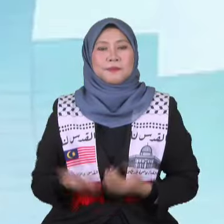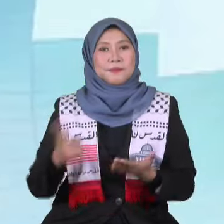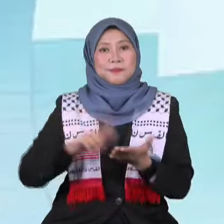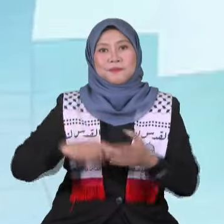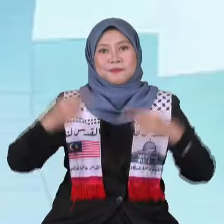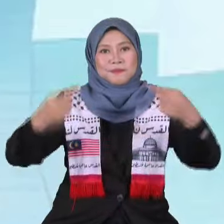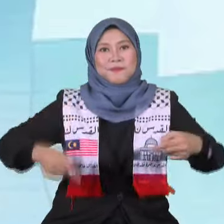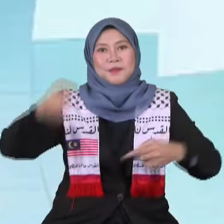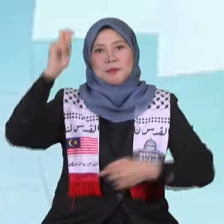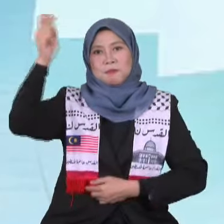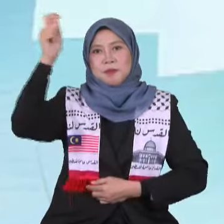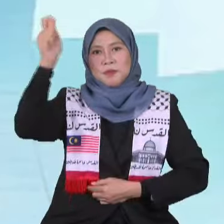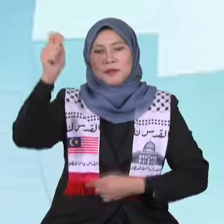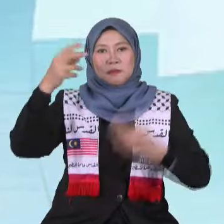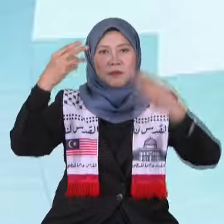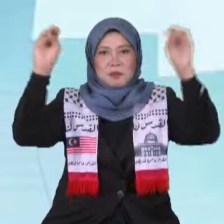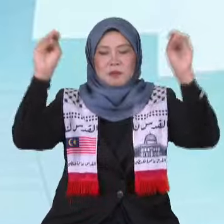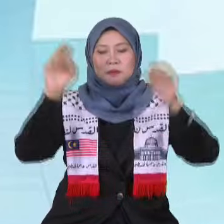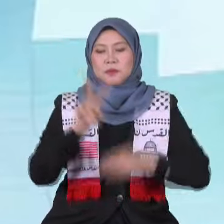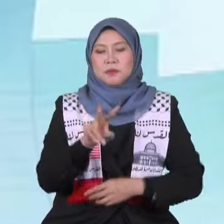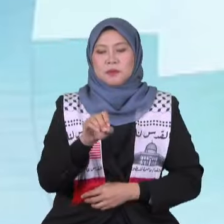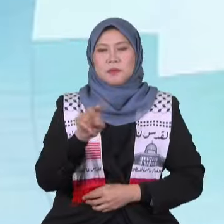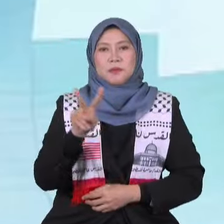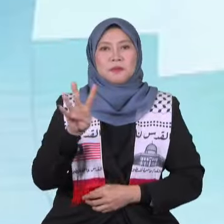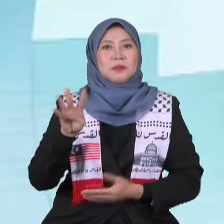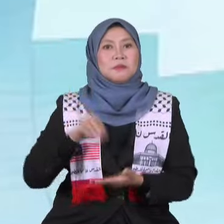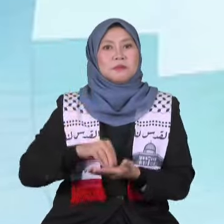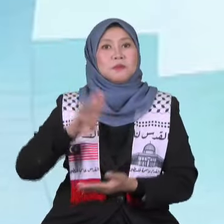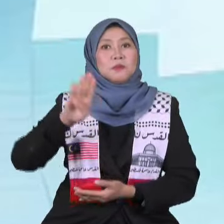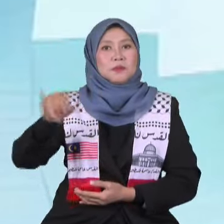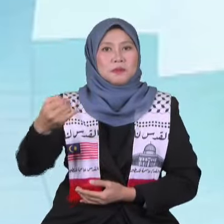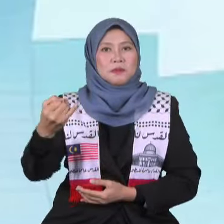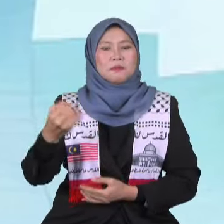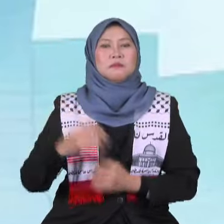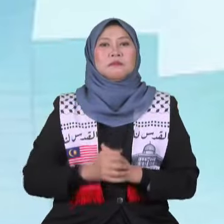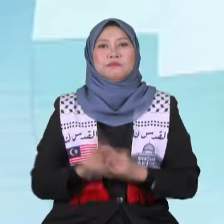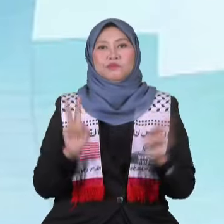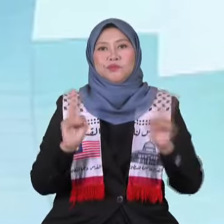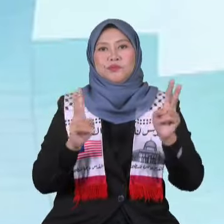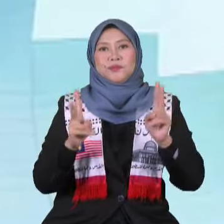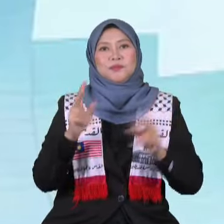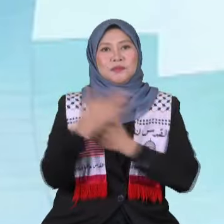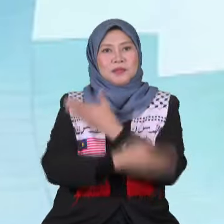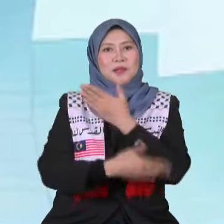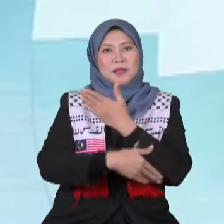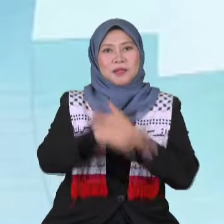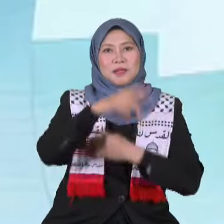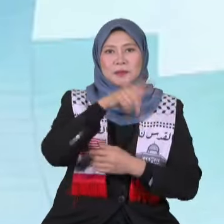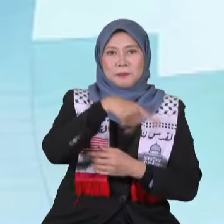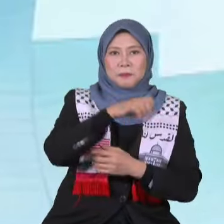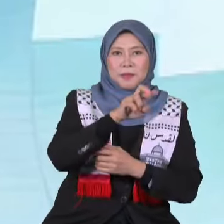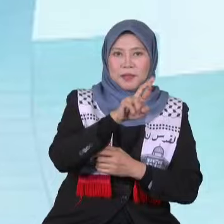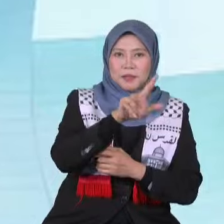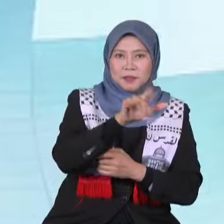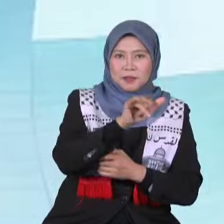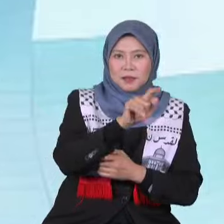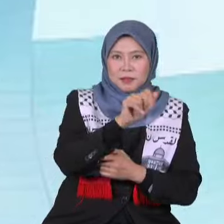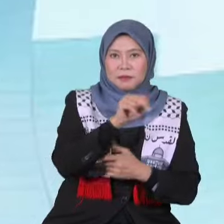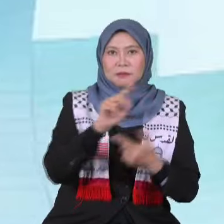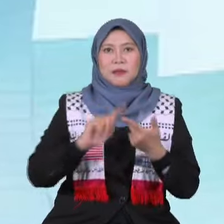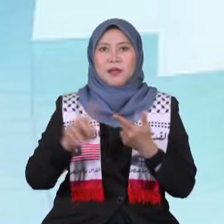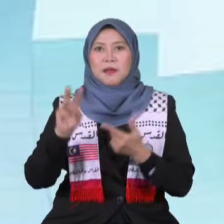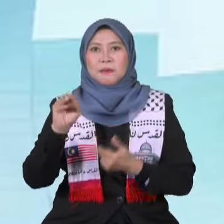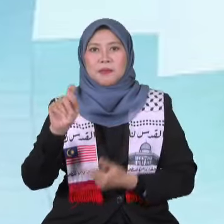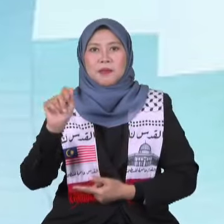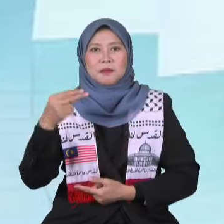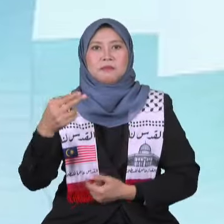Perkembangan aksi badminton Master 2024 di Aziata Arena Bukit Jalil, Regu Wanita Negara Pelitan dan MTINA menepati sasaran mara ke